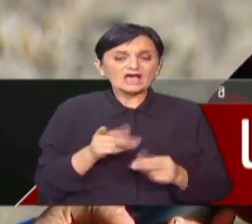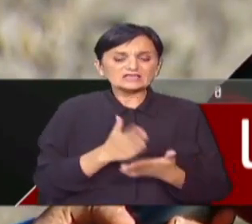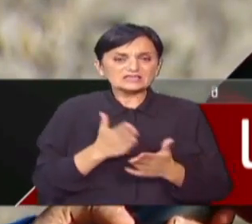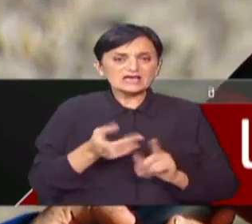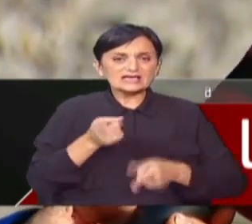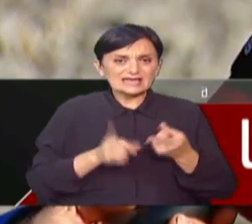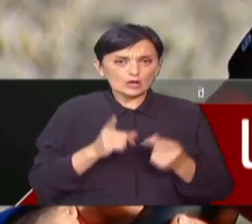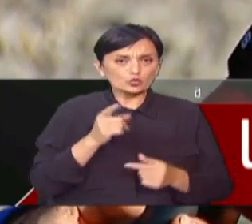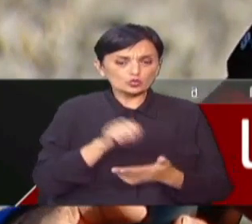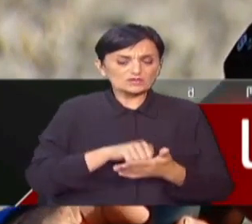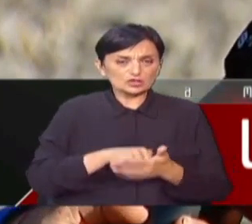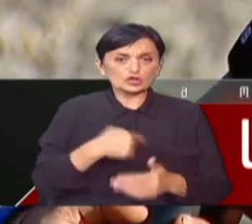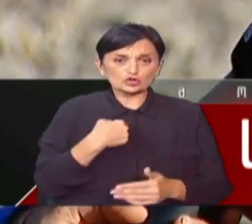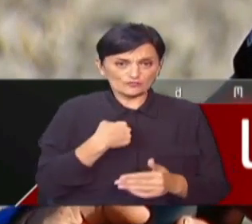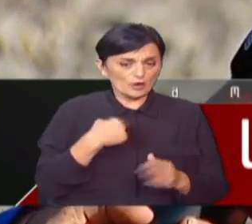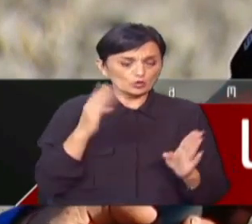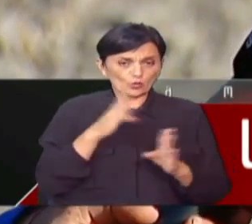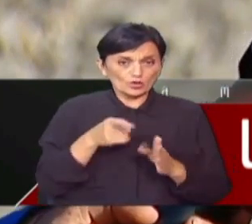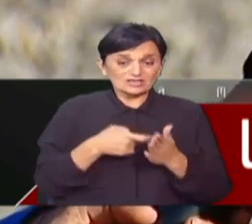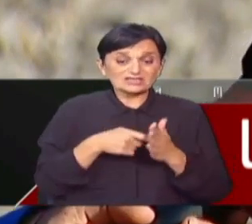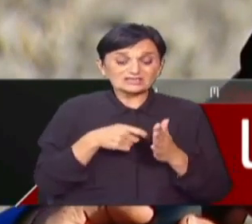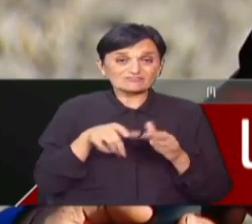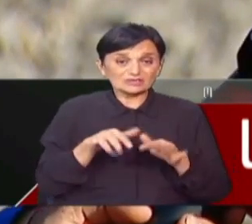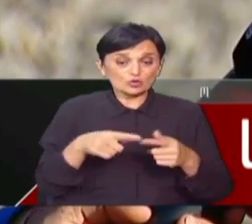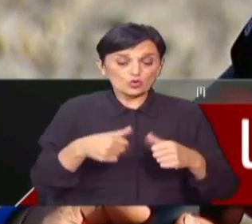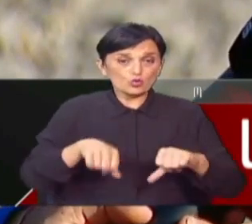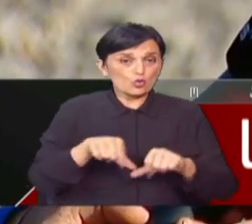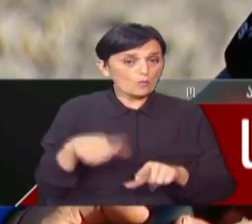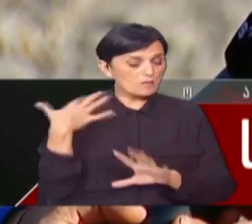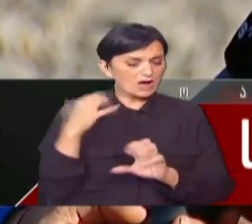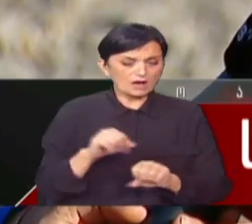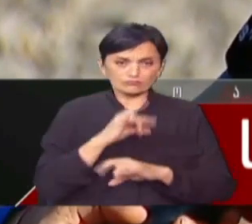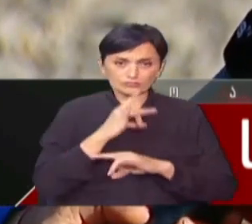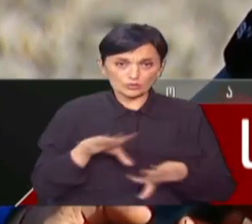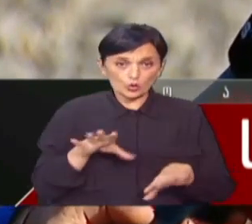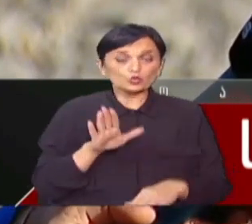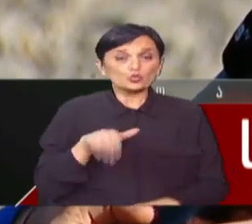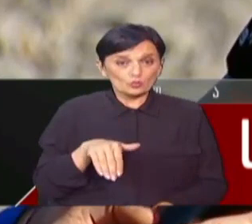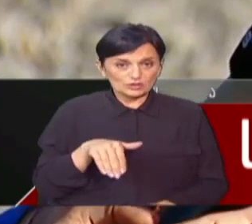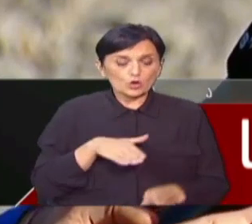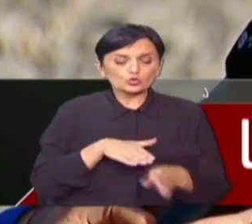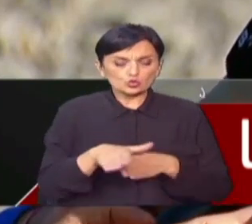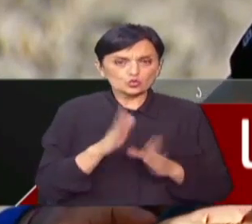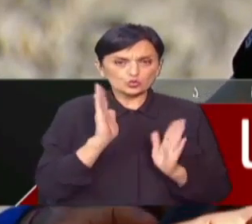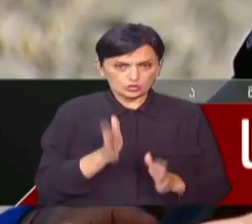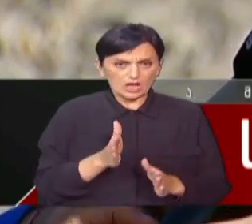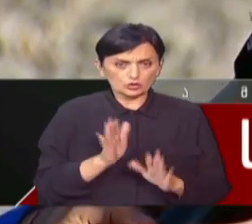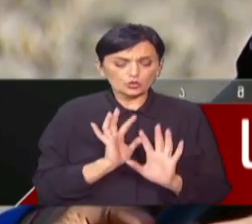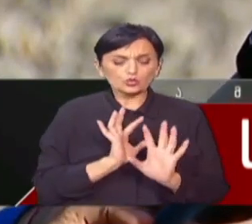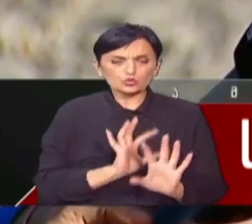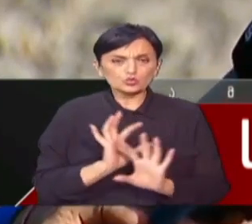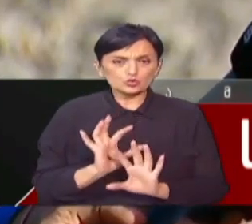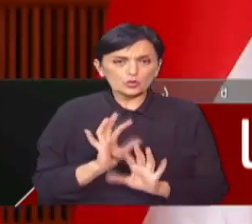реалури бизнеси, ратомат сичуен буне брюе, ам сагамутзиеба комиссис ше икна схар сурта учер тумца. Срула дикнеба буне брюе, узрного